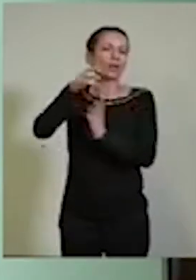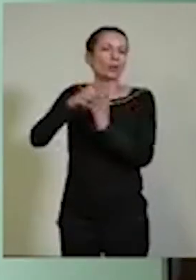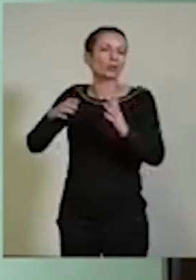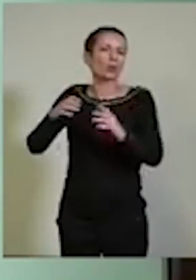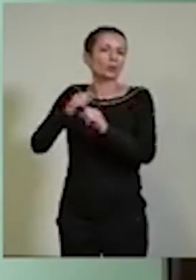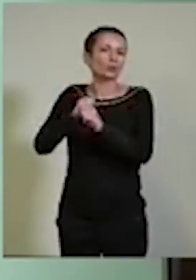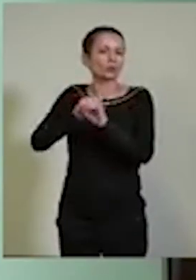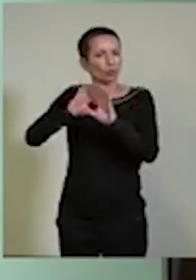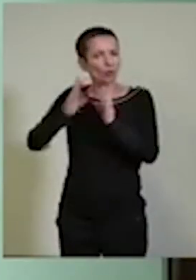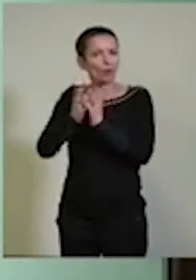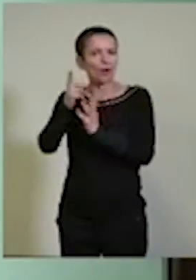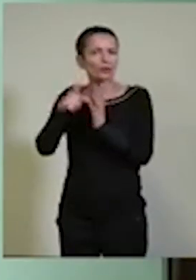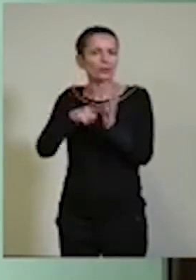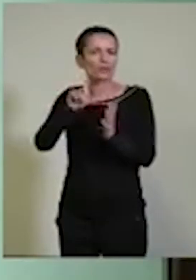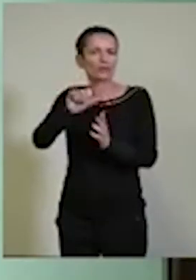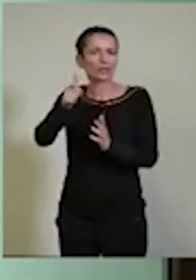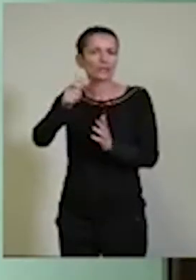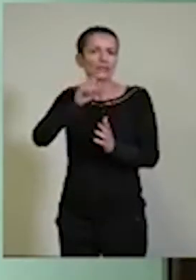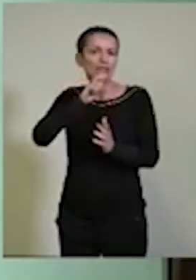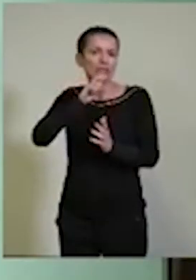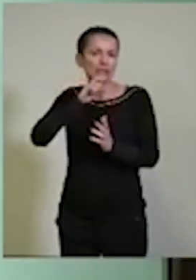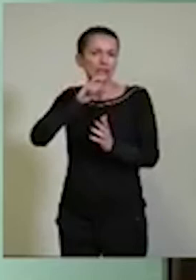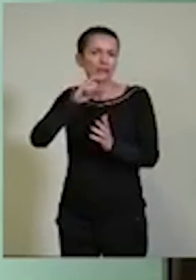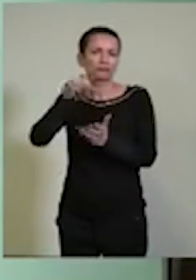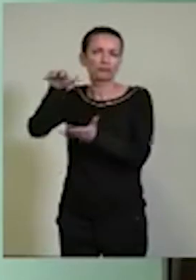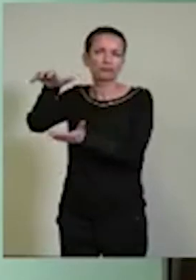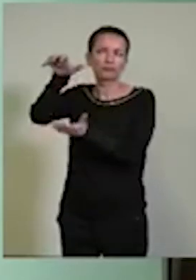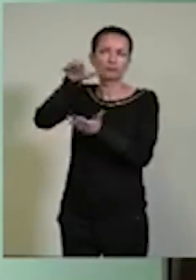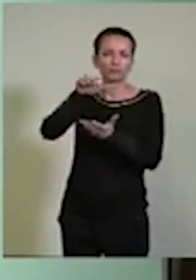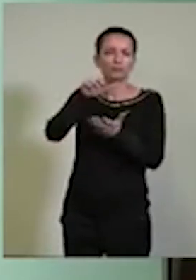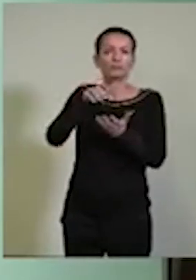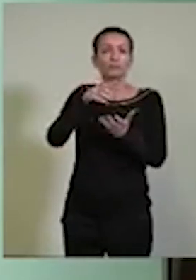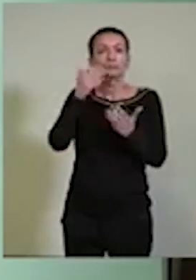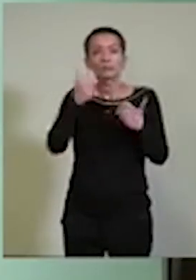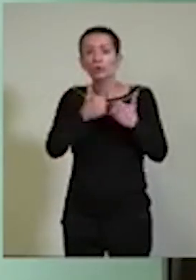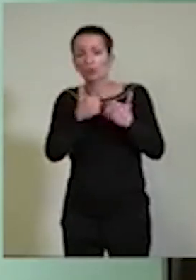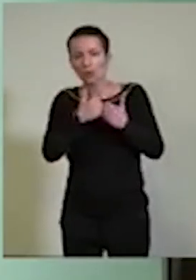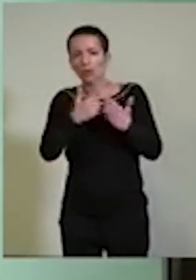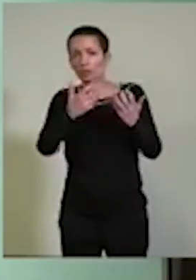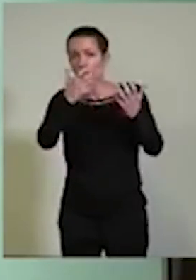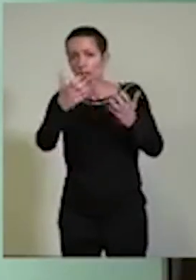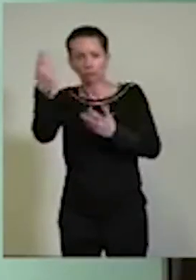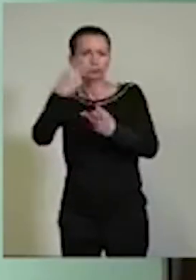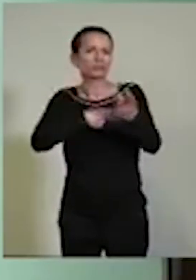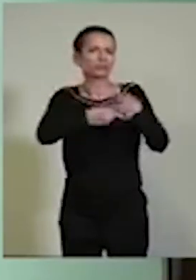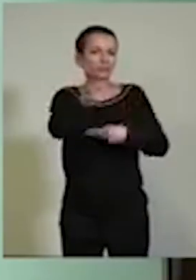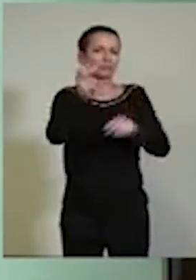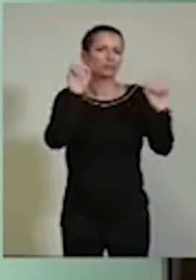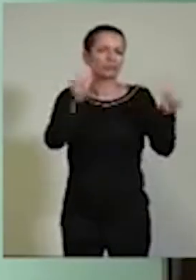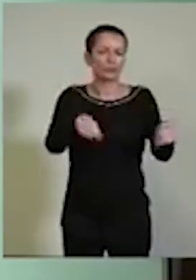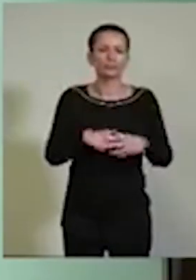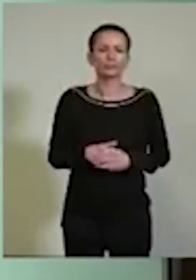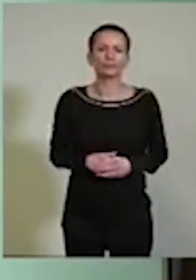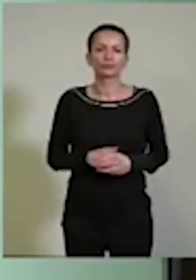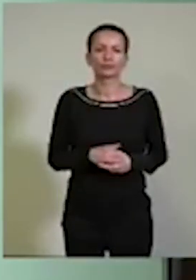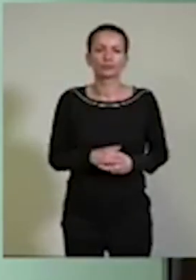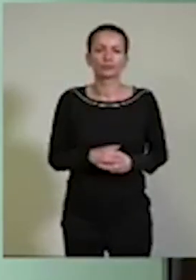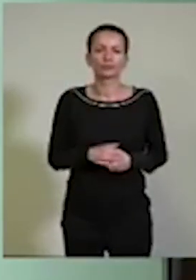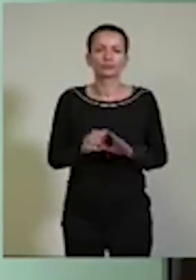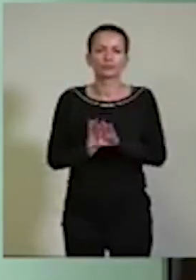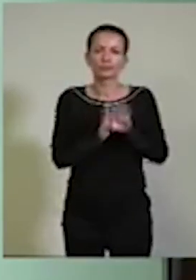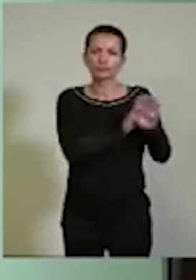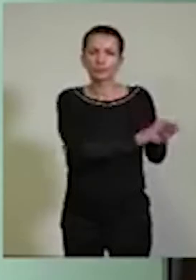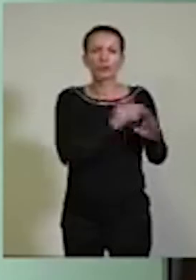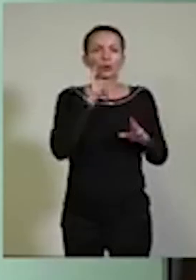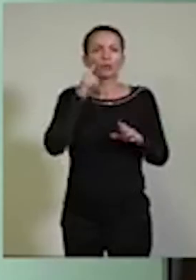pour 2021, et on vous le fera parvenir sur demande si jamais vous le souhaitez. En perspective